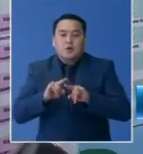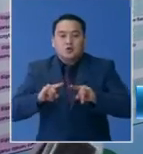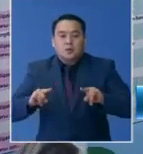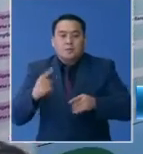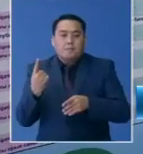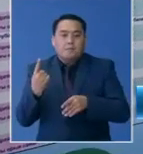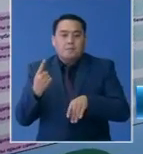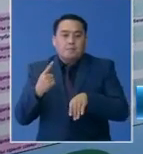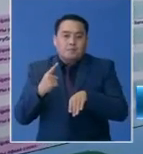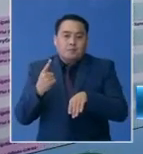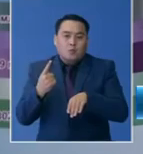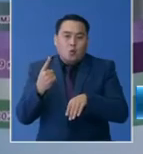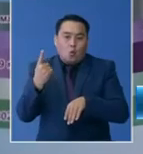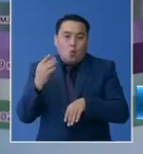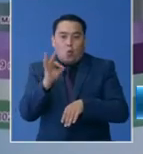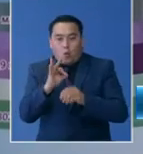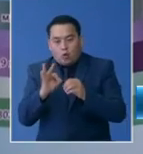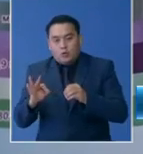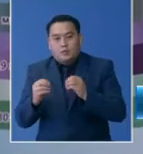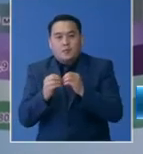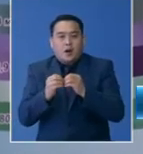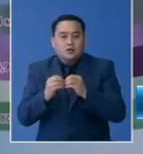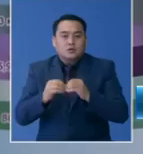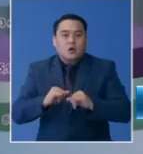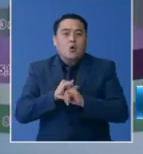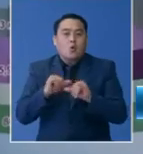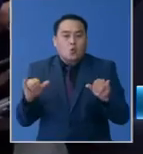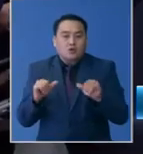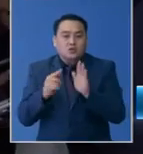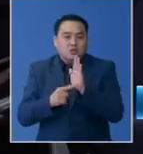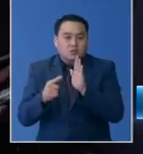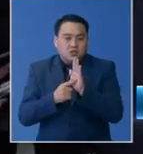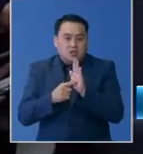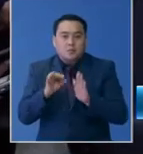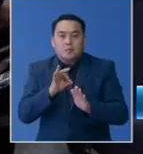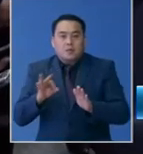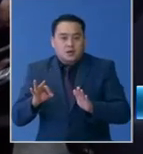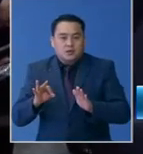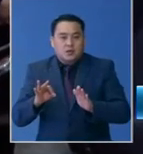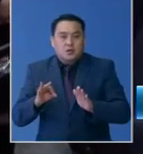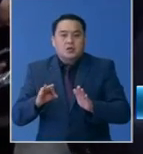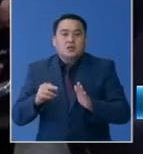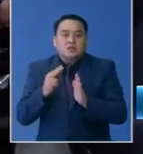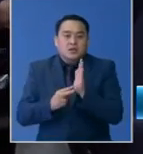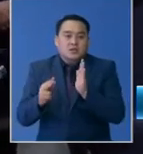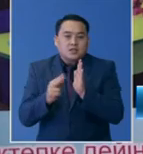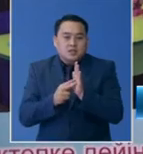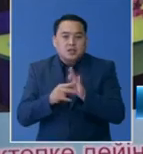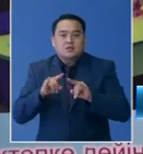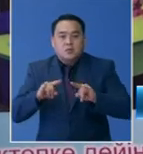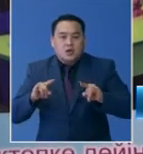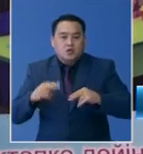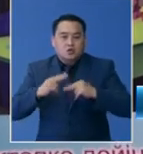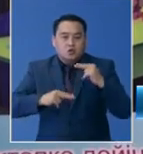жағынан бірден 10%-ға көтерілді. Былтыр бұл көрсеткіш 77% еді. Осы жылы жаңадан 88 мектепке дейінгі